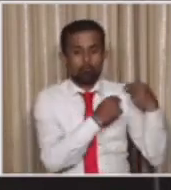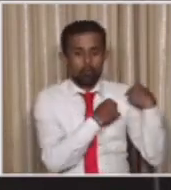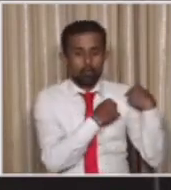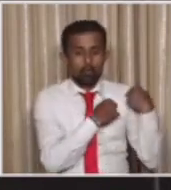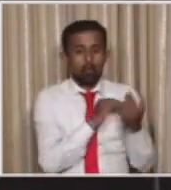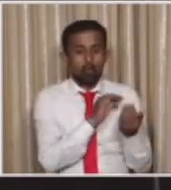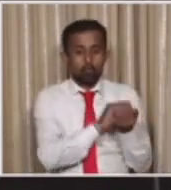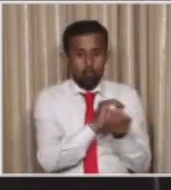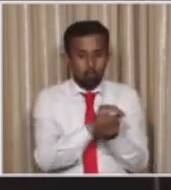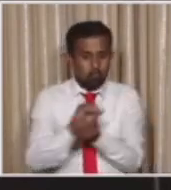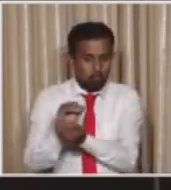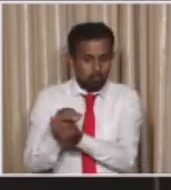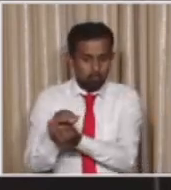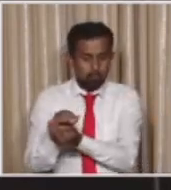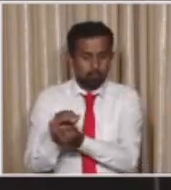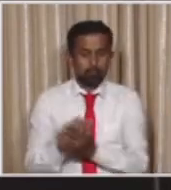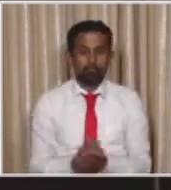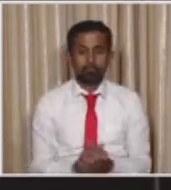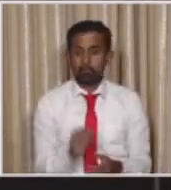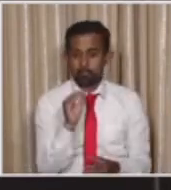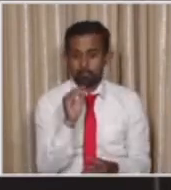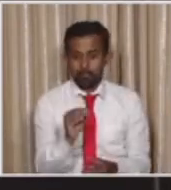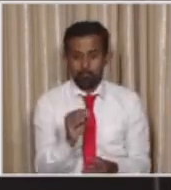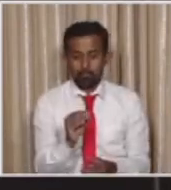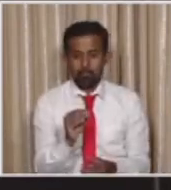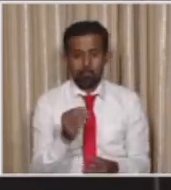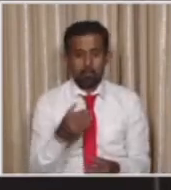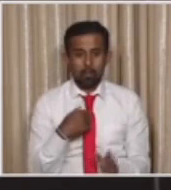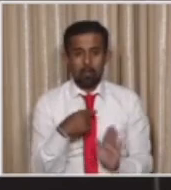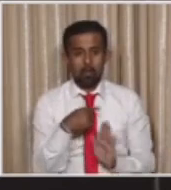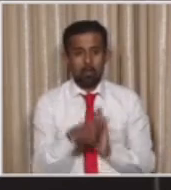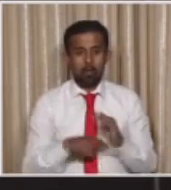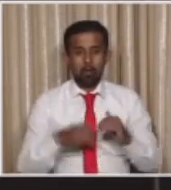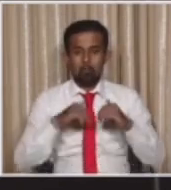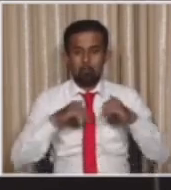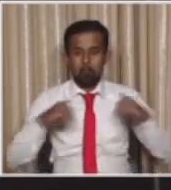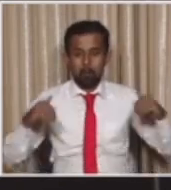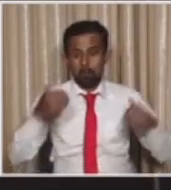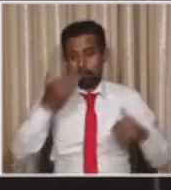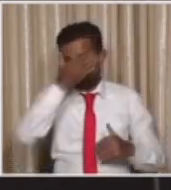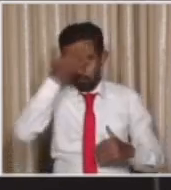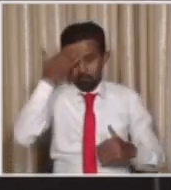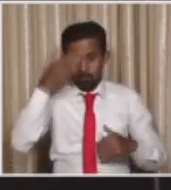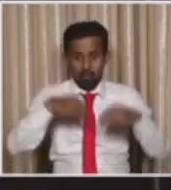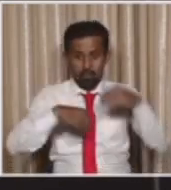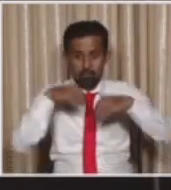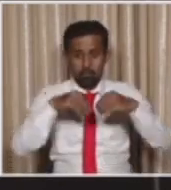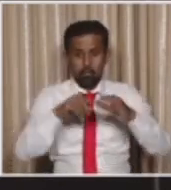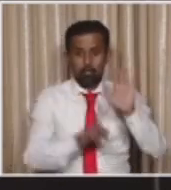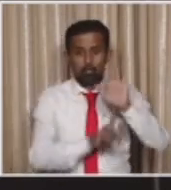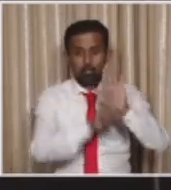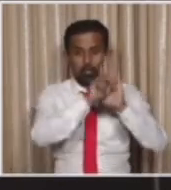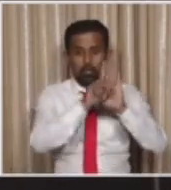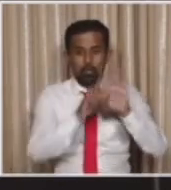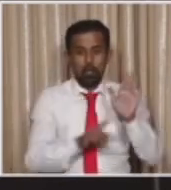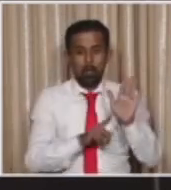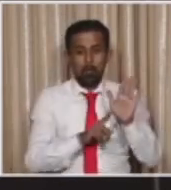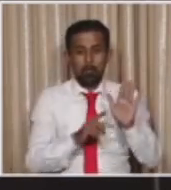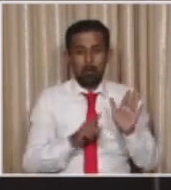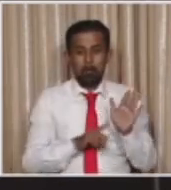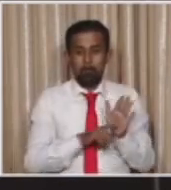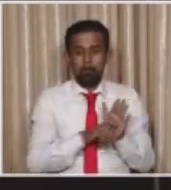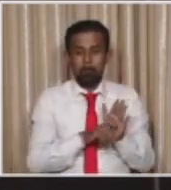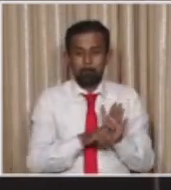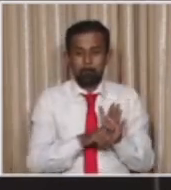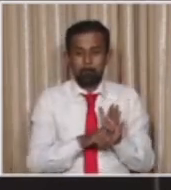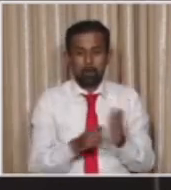ඒව ආරක්ෂා කරන එක. නමුත් අද අපේ රටේ බෙදුම්වාදී දෙමළ දේශපාලඥයෝ උතුරේ අපේ පැරණි බෞද්ධ